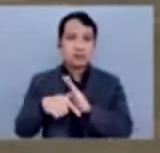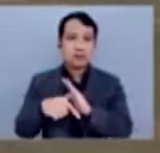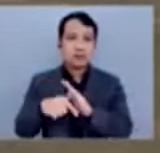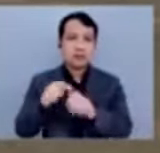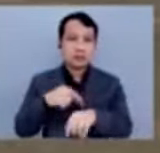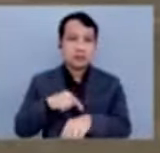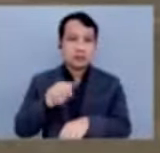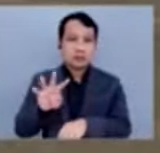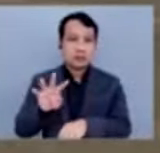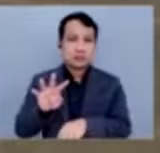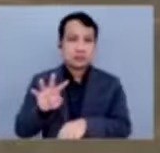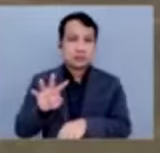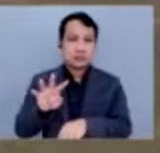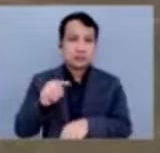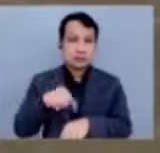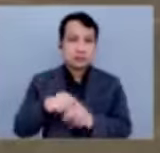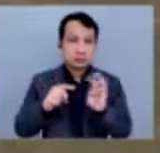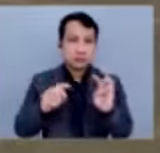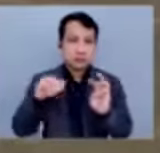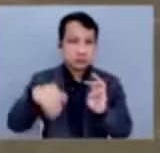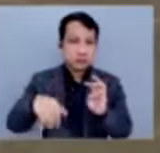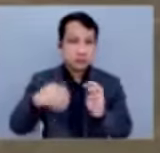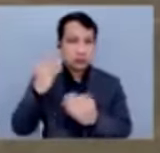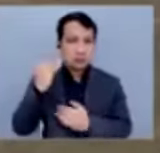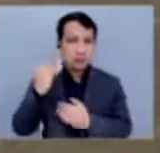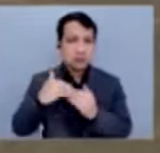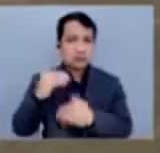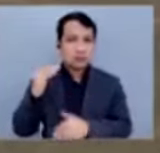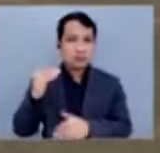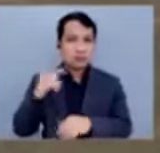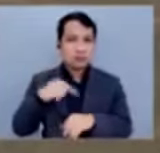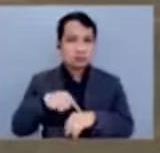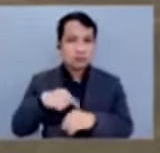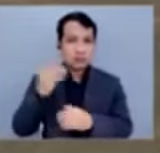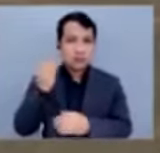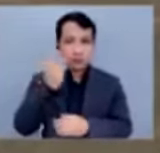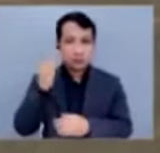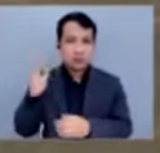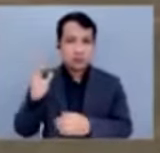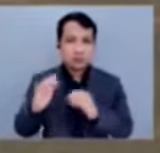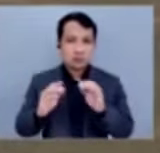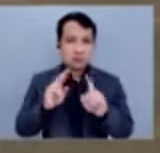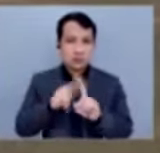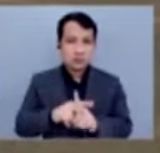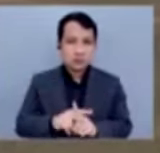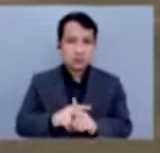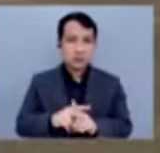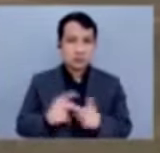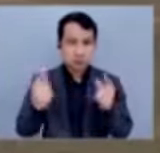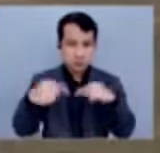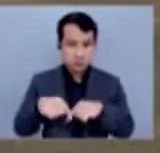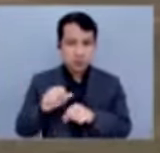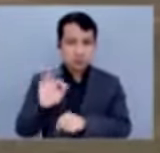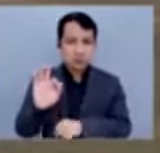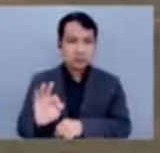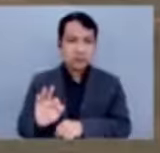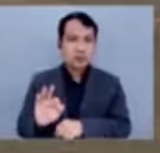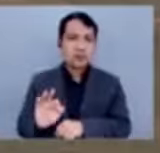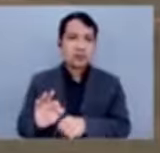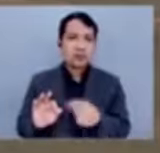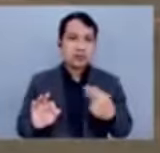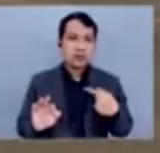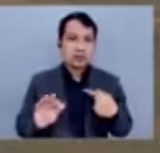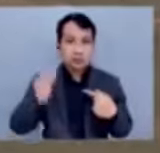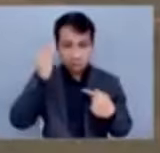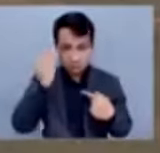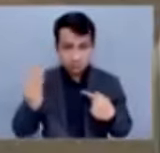4 hanggang alas 6 ng gabi. Yan kasi yung oras ng uwian ng mga empleyado at mga pumapasok ngayong Biyernes. Ano? At para sa mga